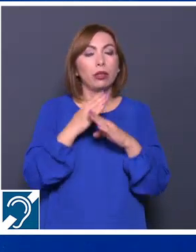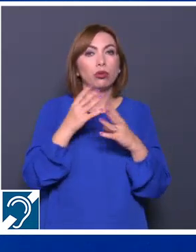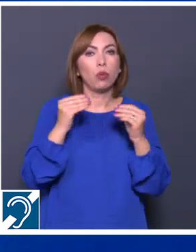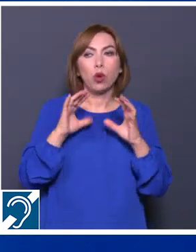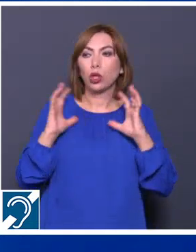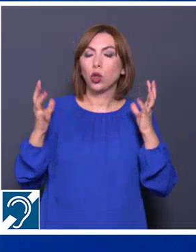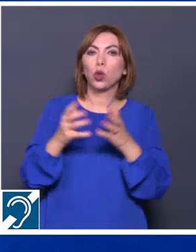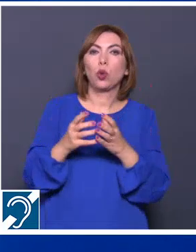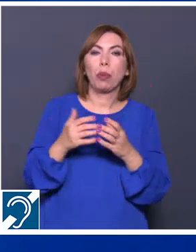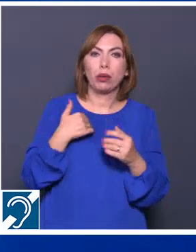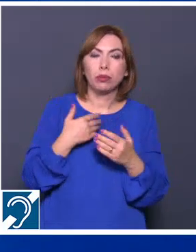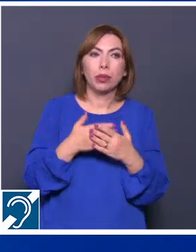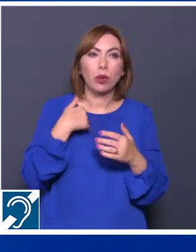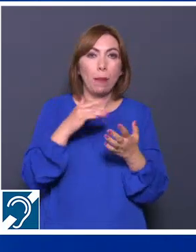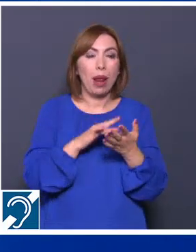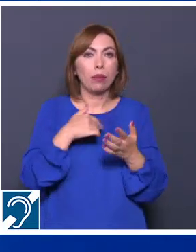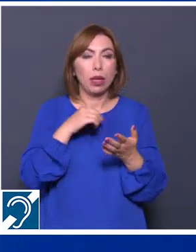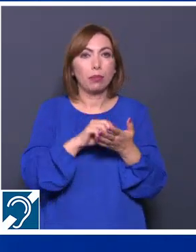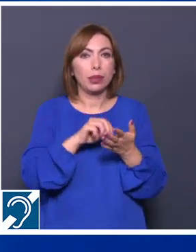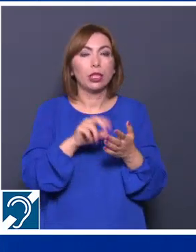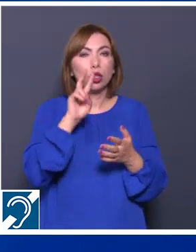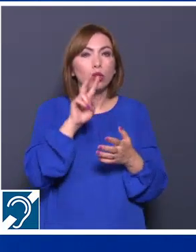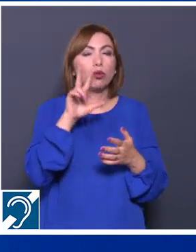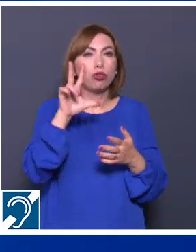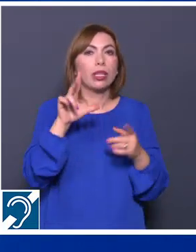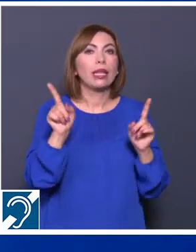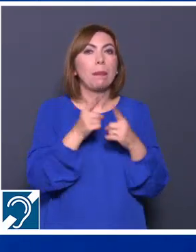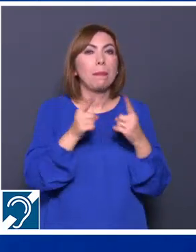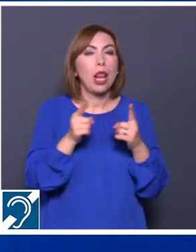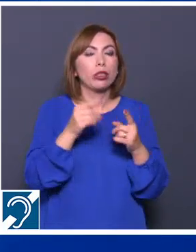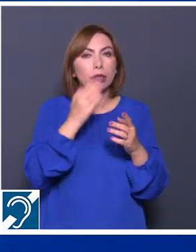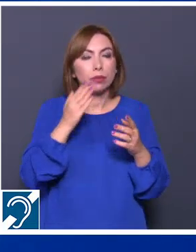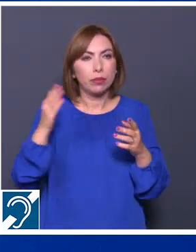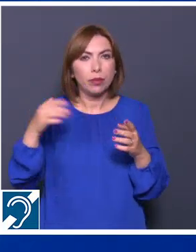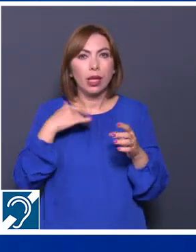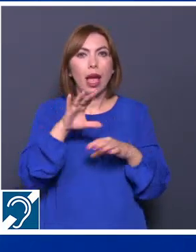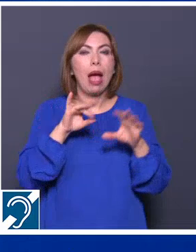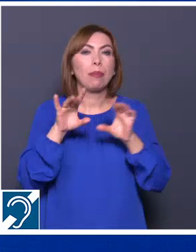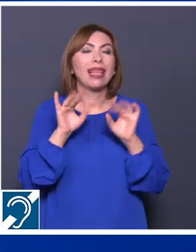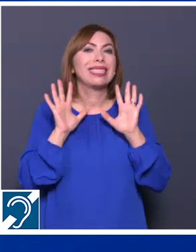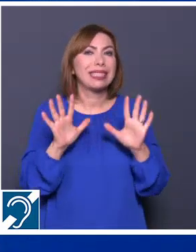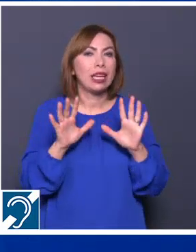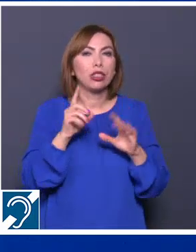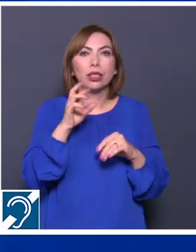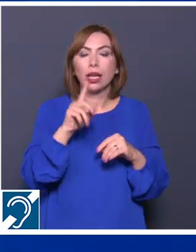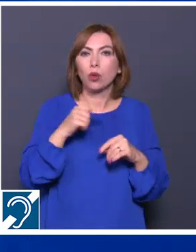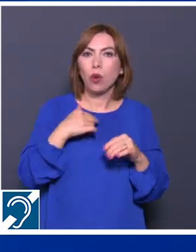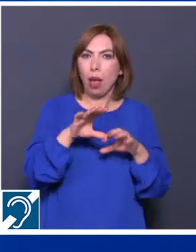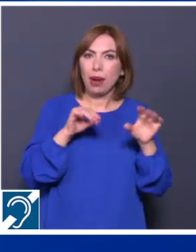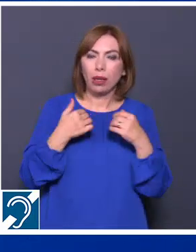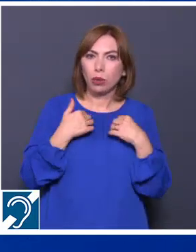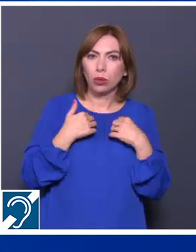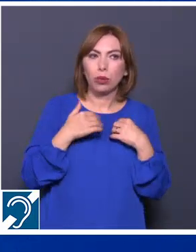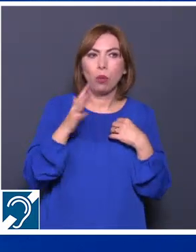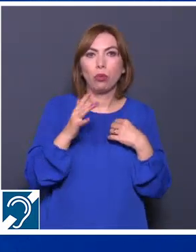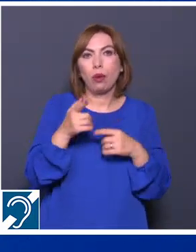trupa. Pentru că eu pentru albumul ăsta am scris 23 de piese. Și din 23 de piese am ales 10, dar nu le-am ales eu. Pentru că dacă le alegeam